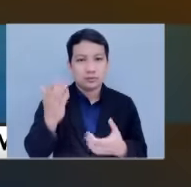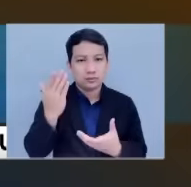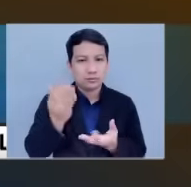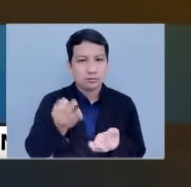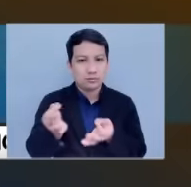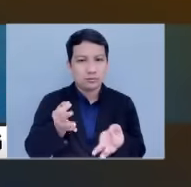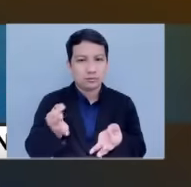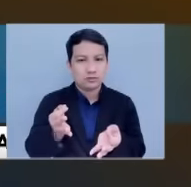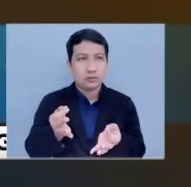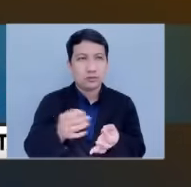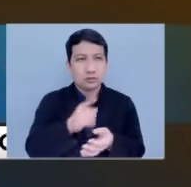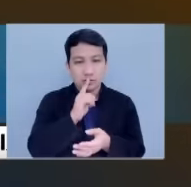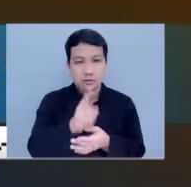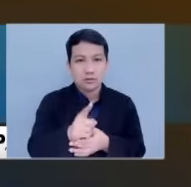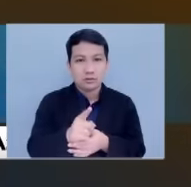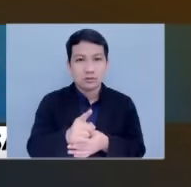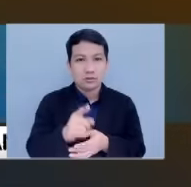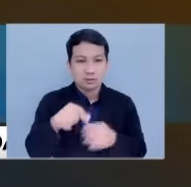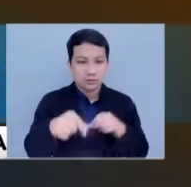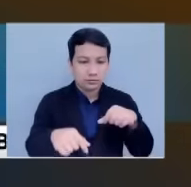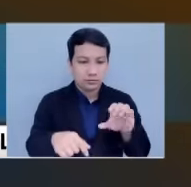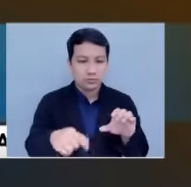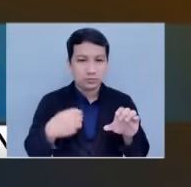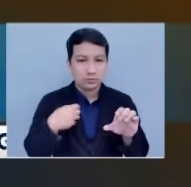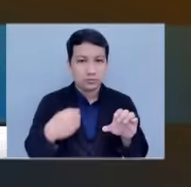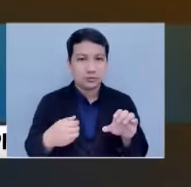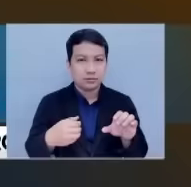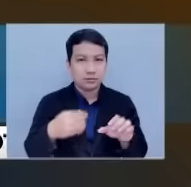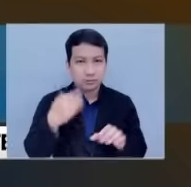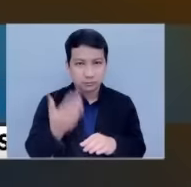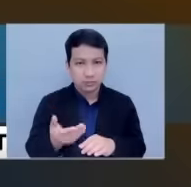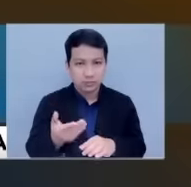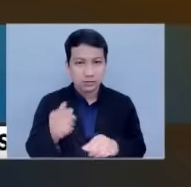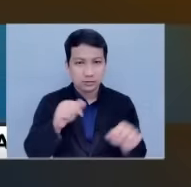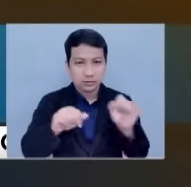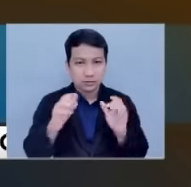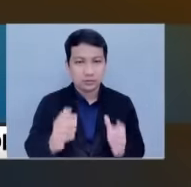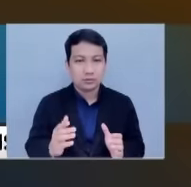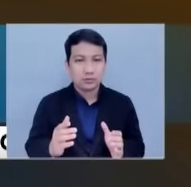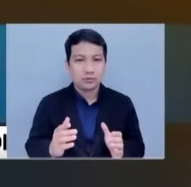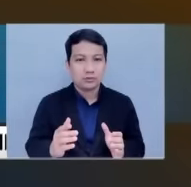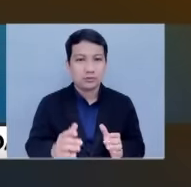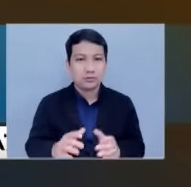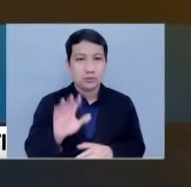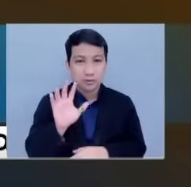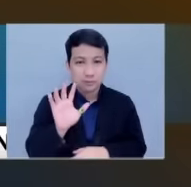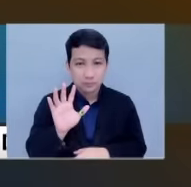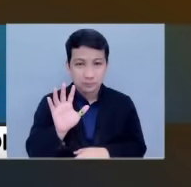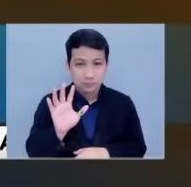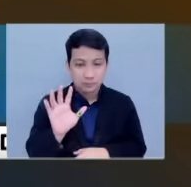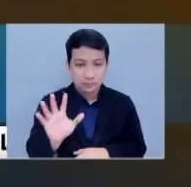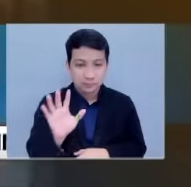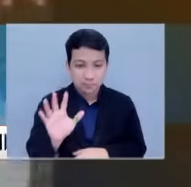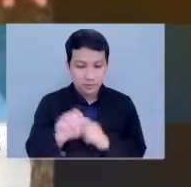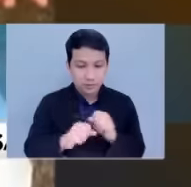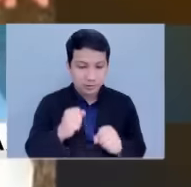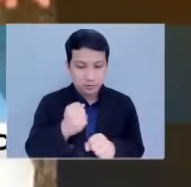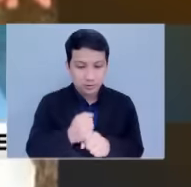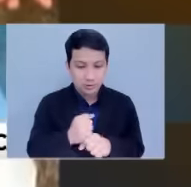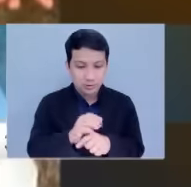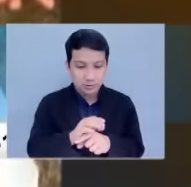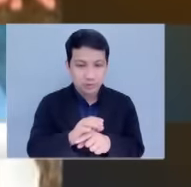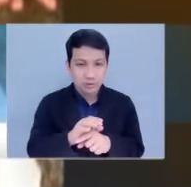pero kinumpirma po ng Quezon City police District ang pagpanaw ng aktor halos limang Dekada tumagal ang karera ni lolo Ron sa